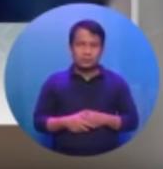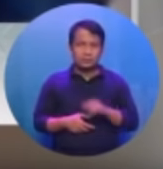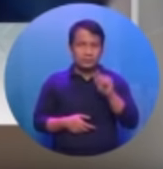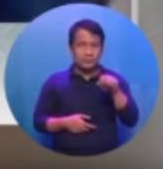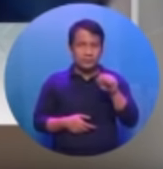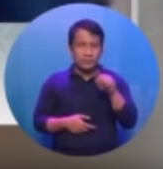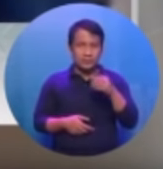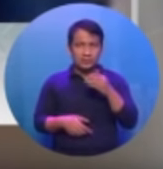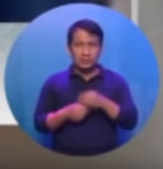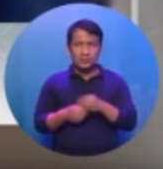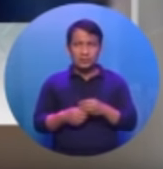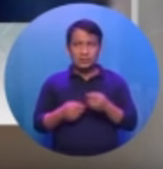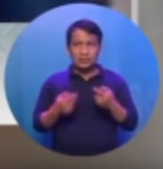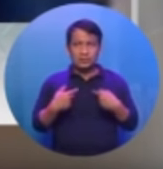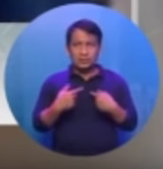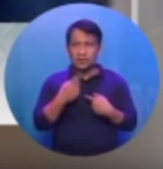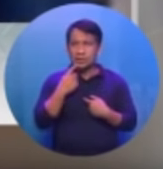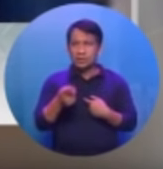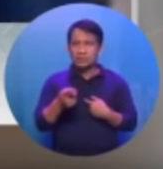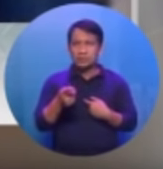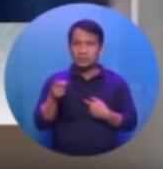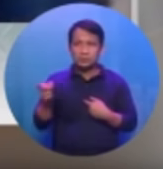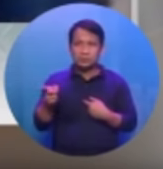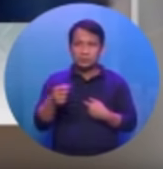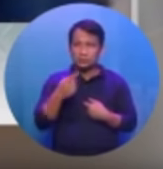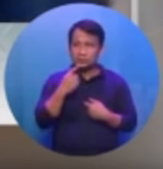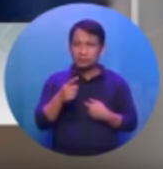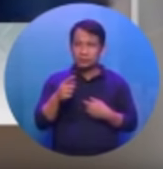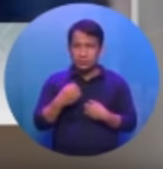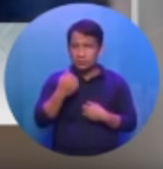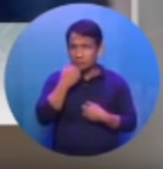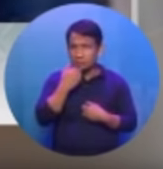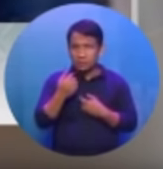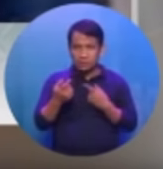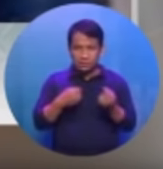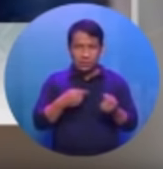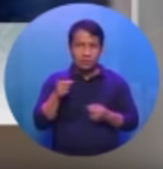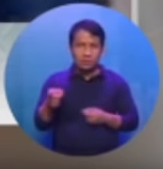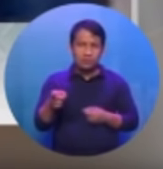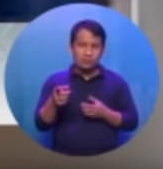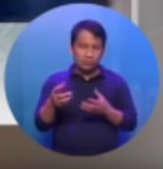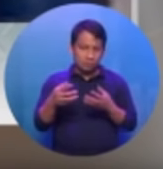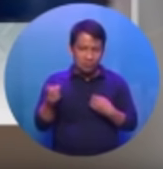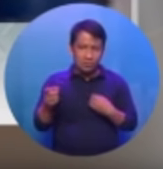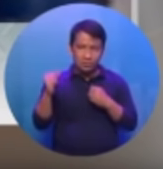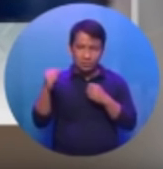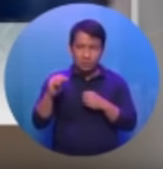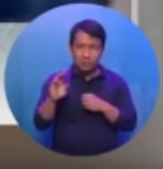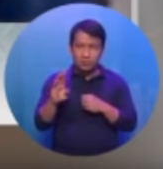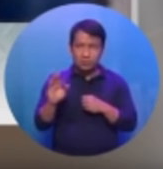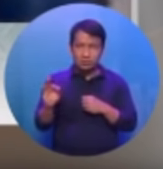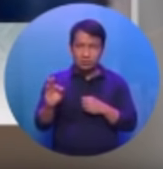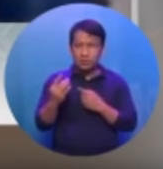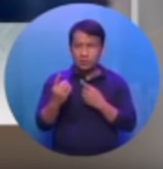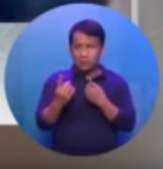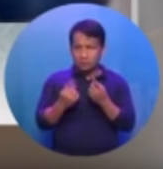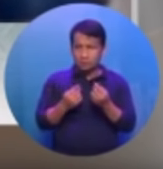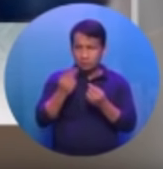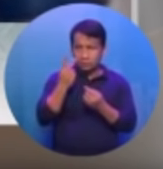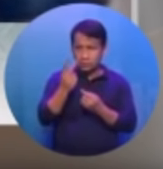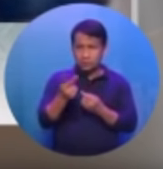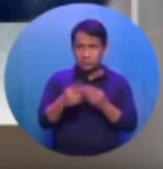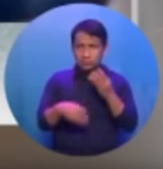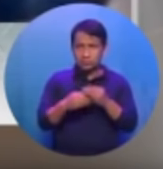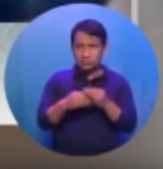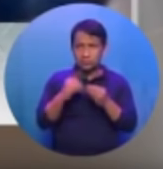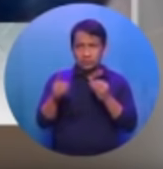sir, inamin niya po na may kasalanan po siya, sir, na nagawa. Oh, so umamin na po siya. Okay. So ano pang sinabi niya nung matapos niya